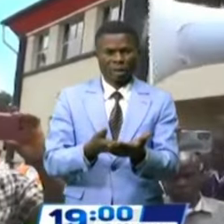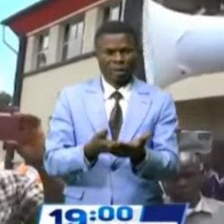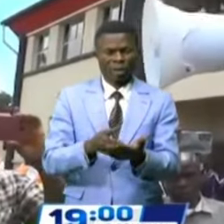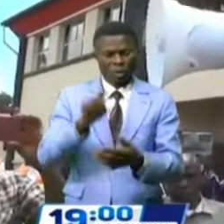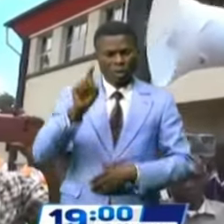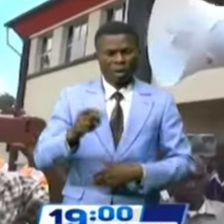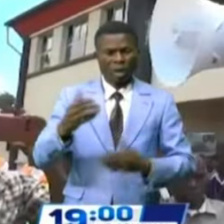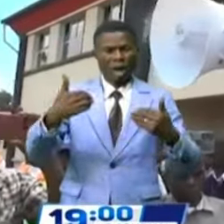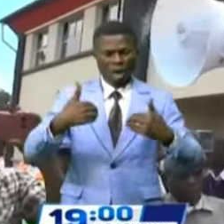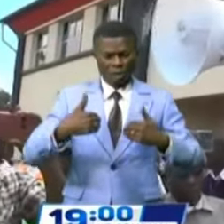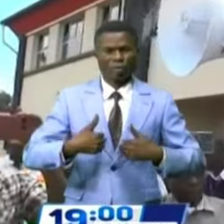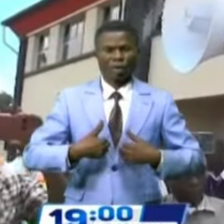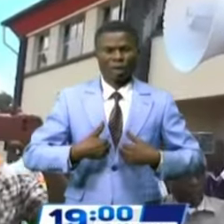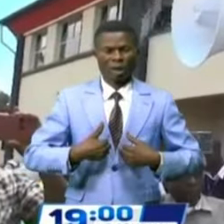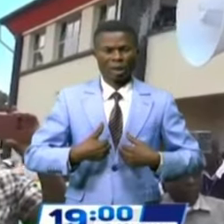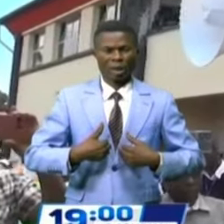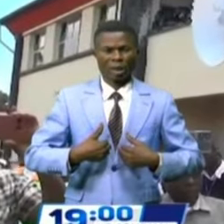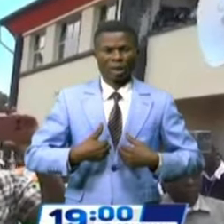Il faut apprendre.